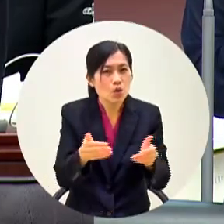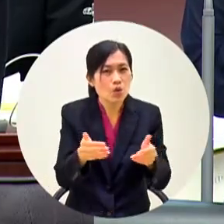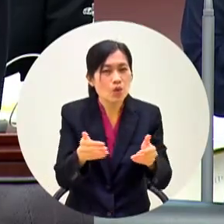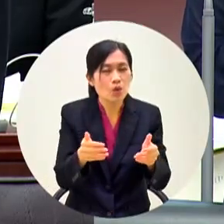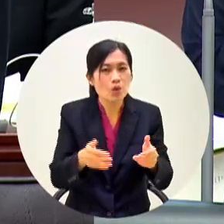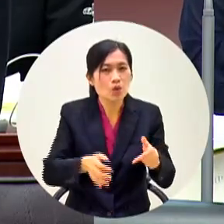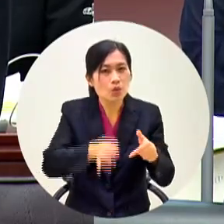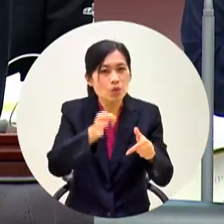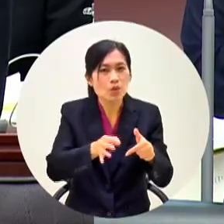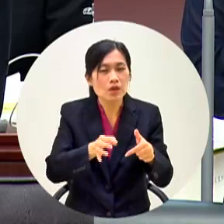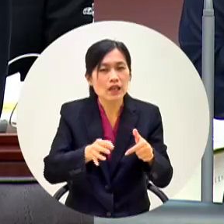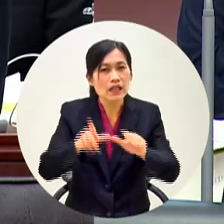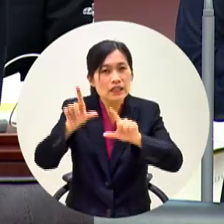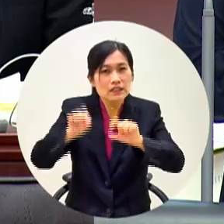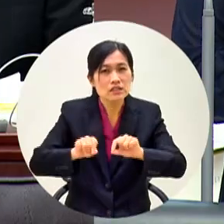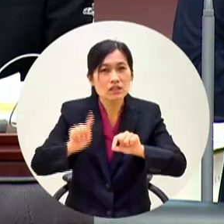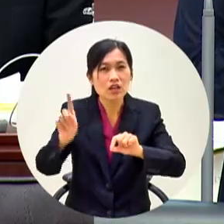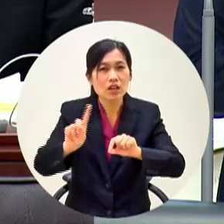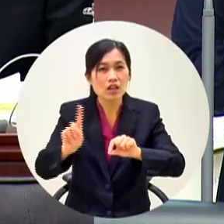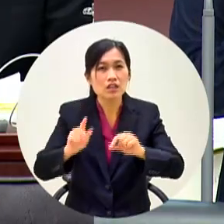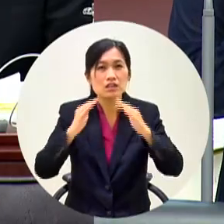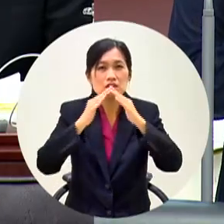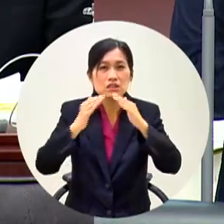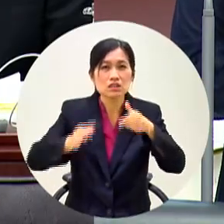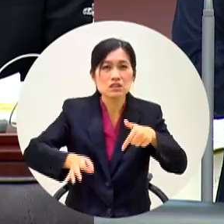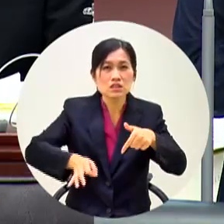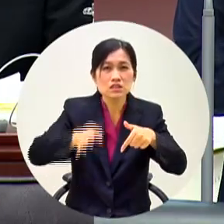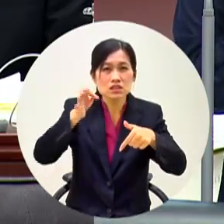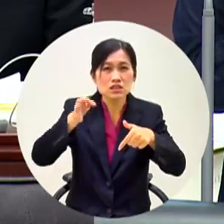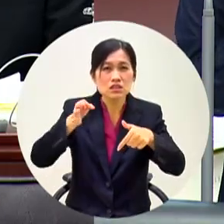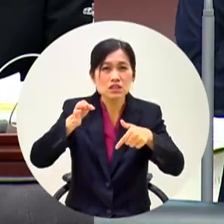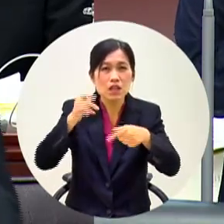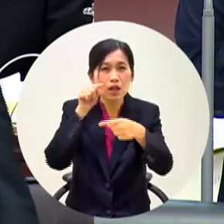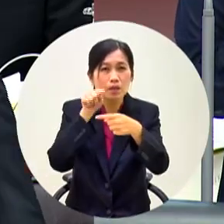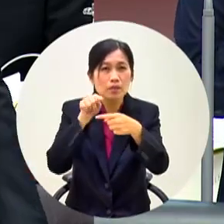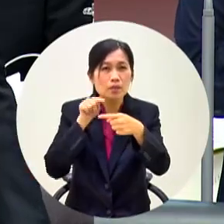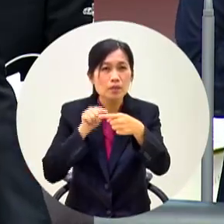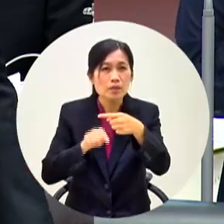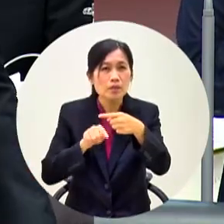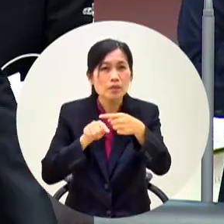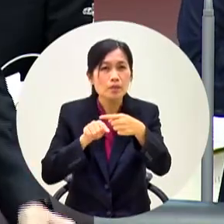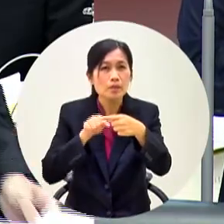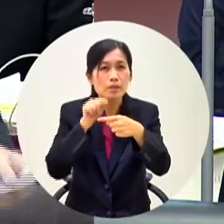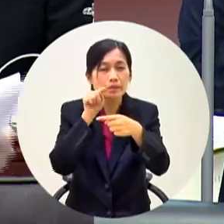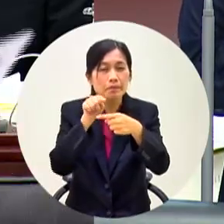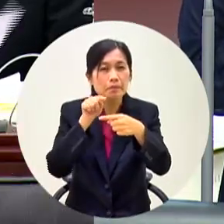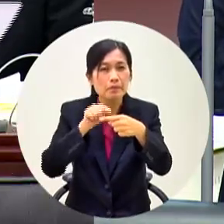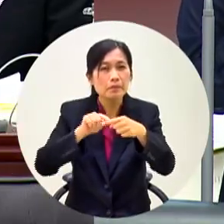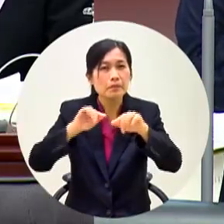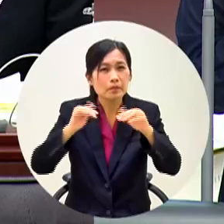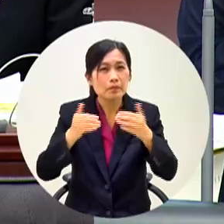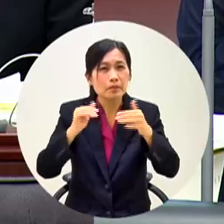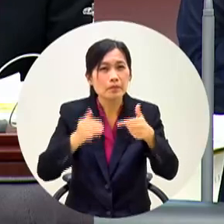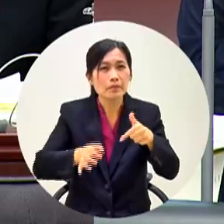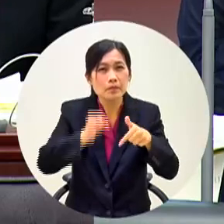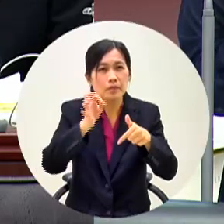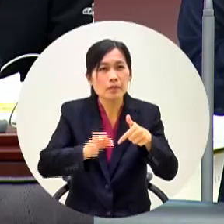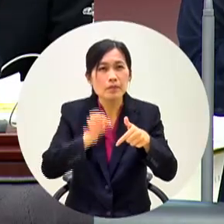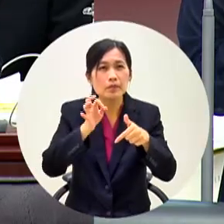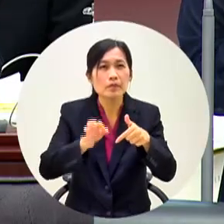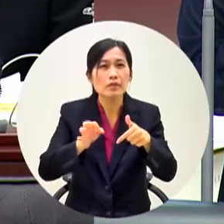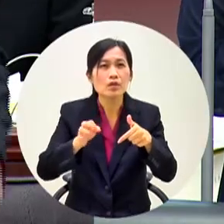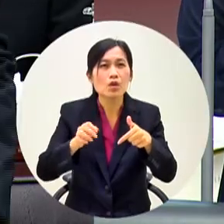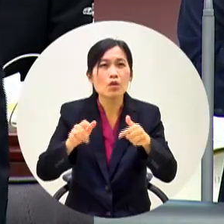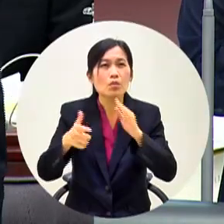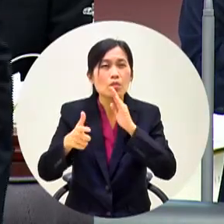度在市价上面的平均值，市价上面的平均值来处理。我们也不是用